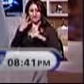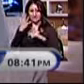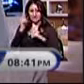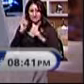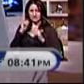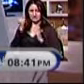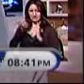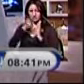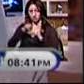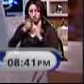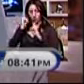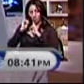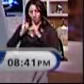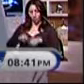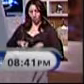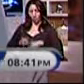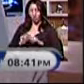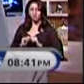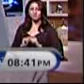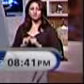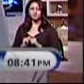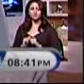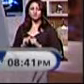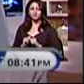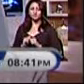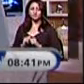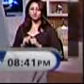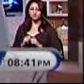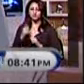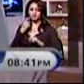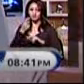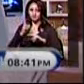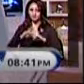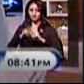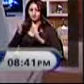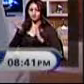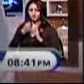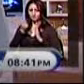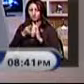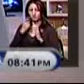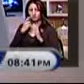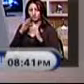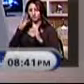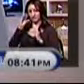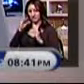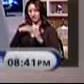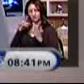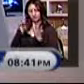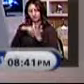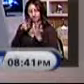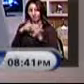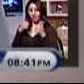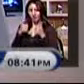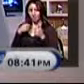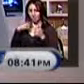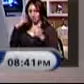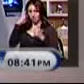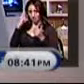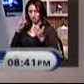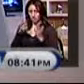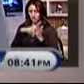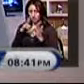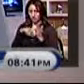هي يعني هي ذاتها الاسئله المطروحه الان بعد الثوره في الشارع المصري. طيب انا قريت الروايه واستمتعت جدا بيها، ولكن لقيت